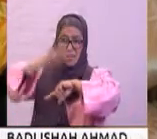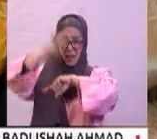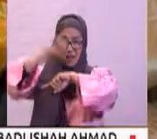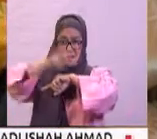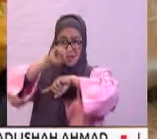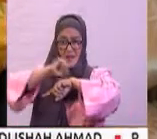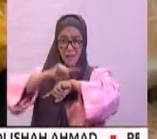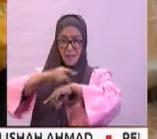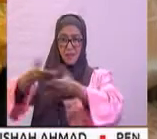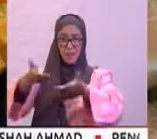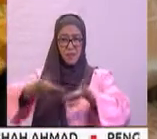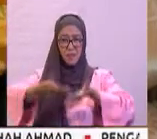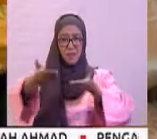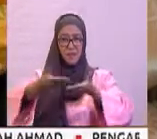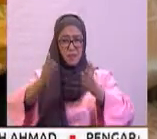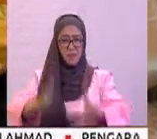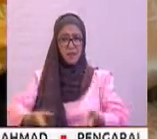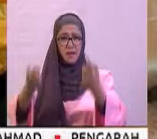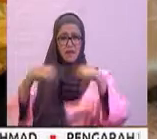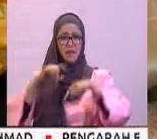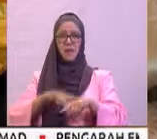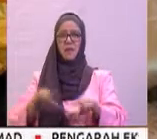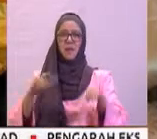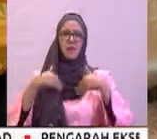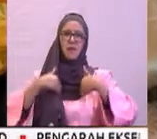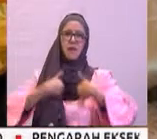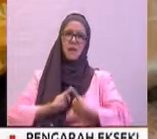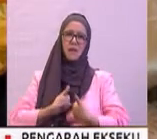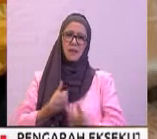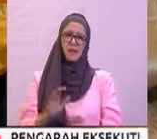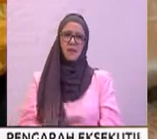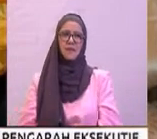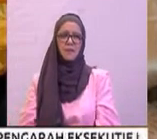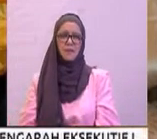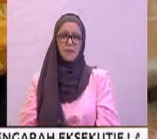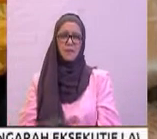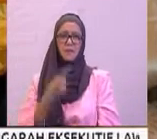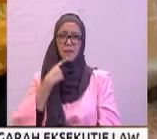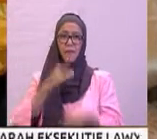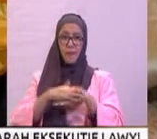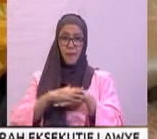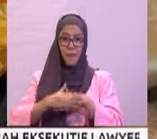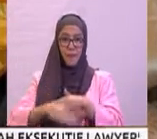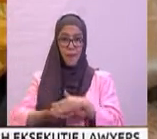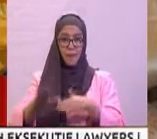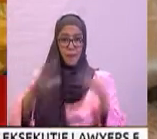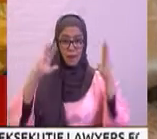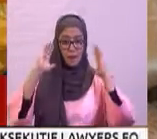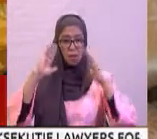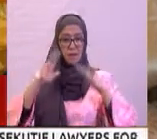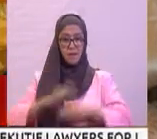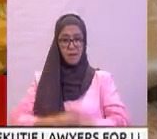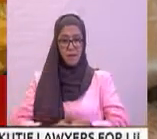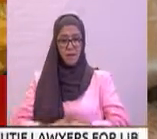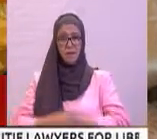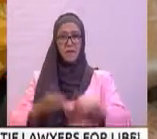penting sekali. Lepas semayang di masjid, baik di Masjid Putra ataupun